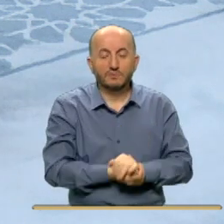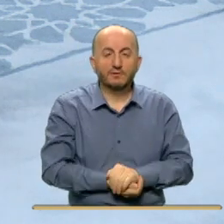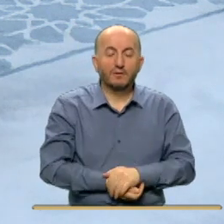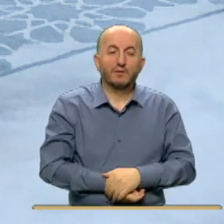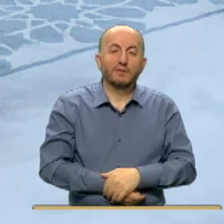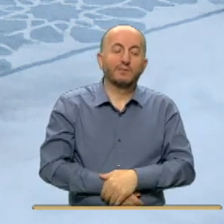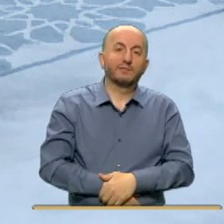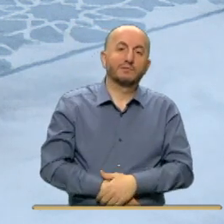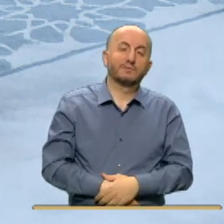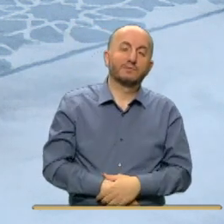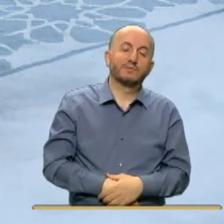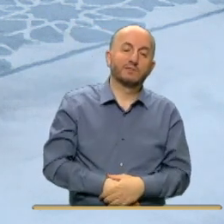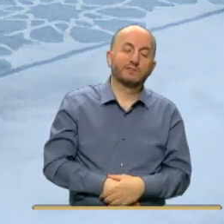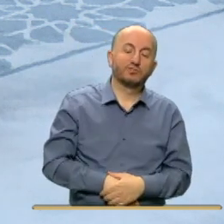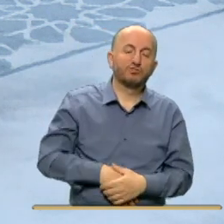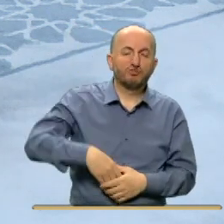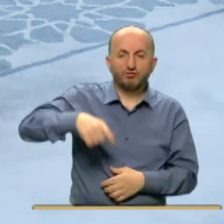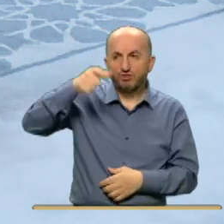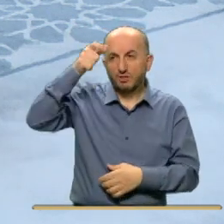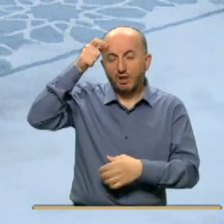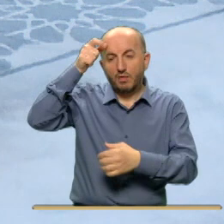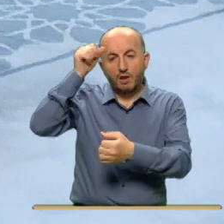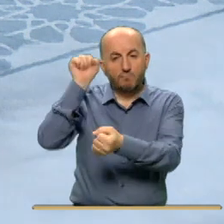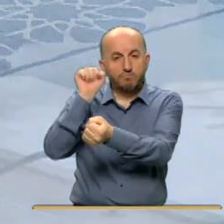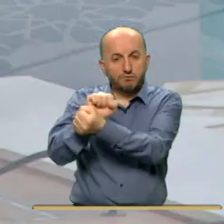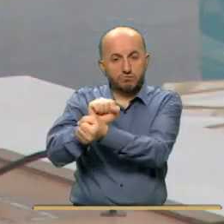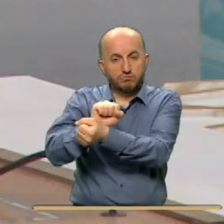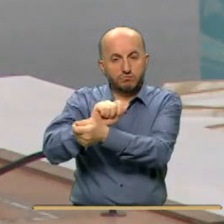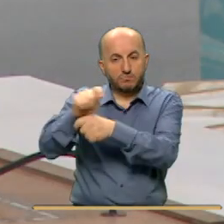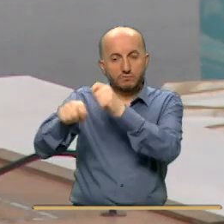sülsileti şeyatîn, şeytanlar zincire vurulur.